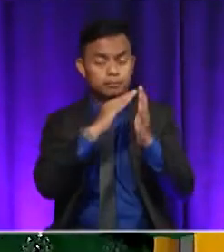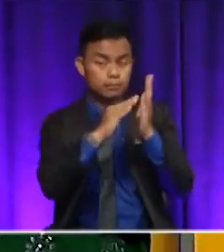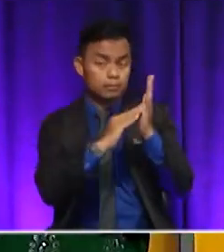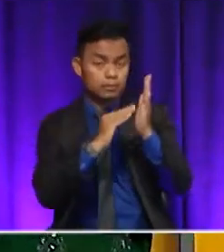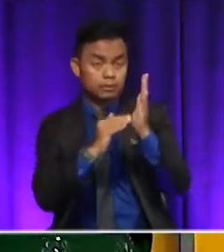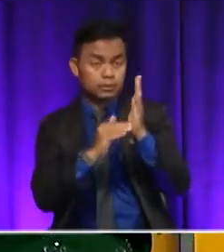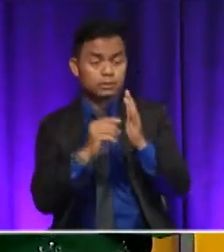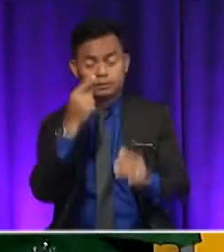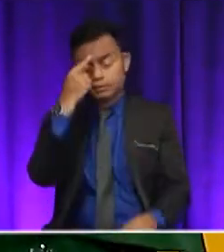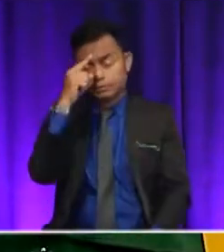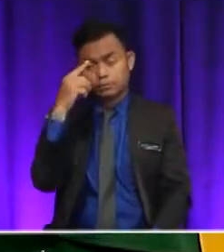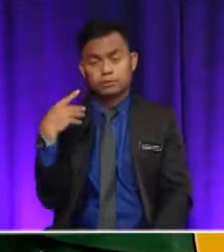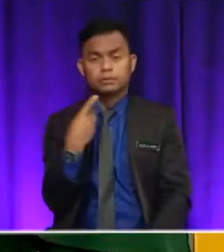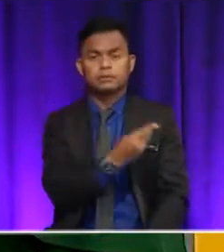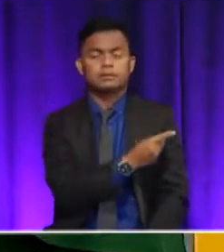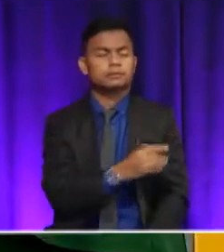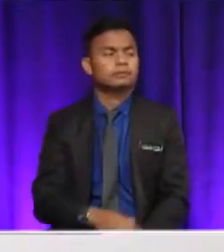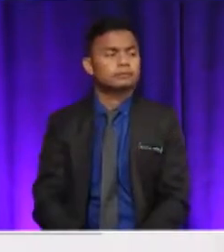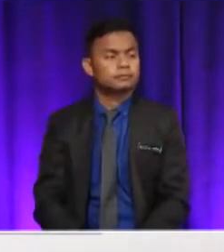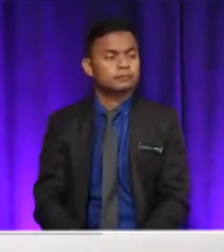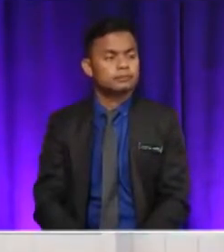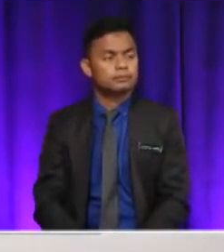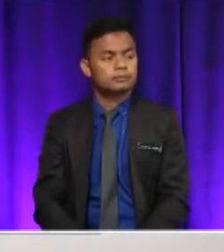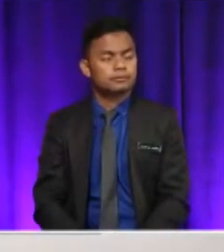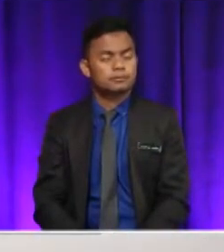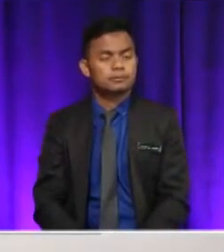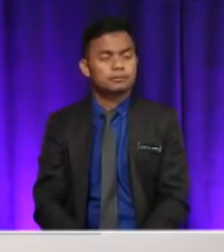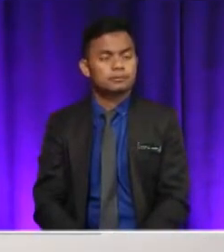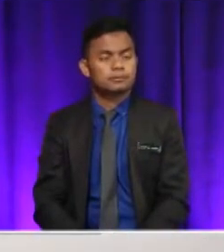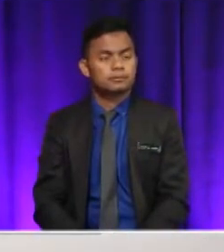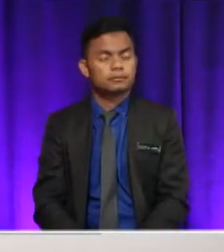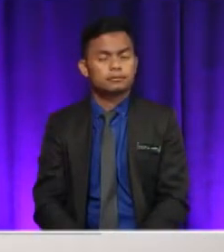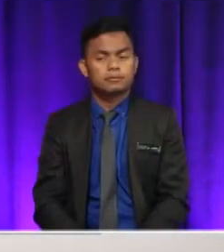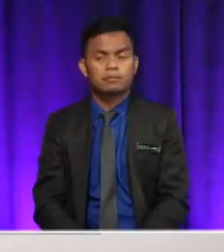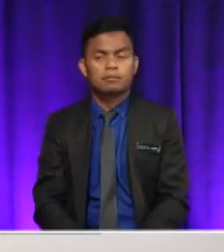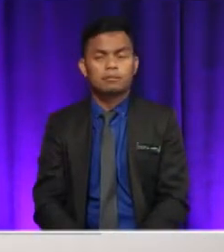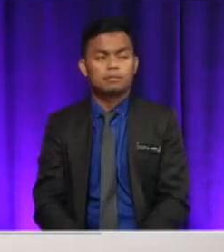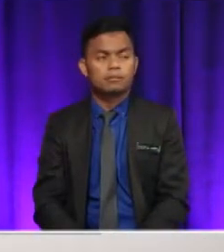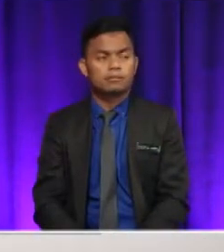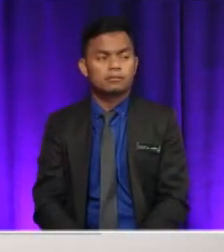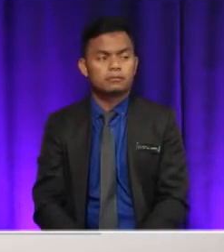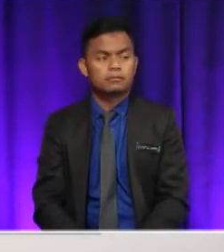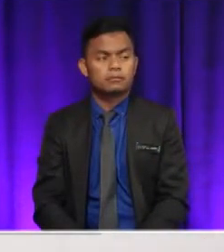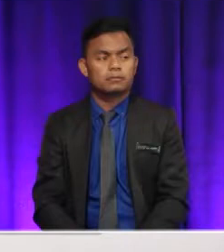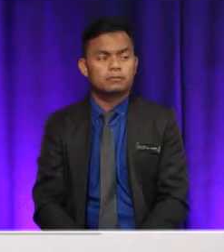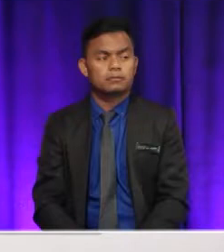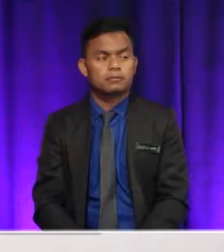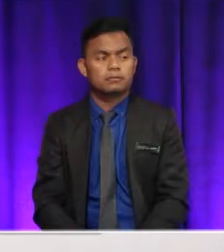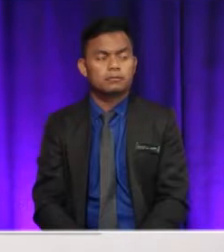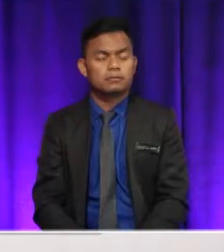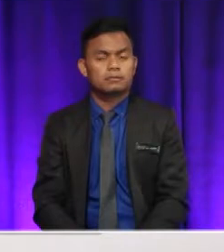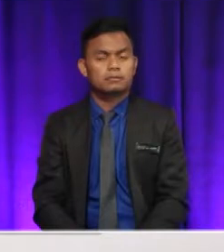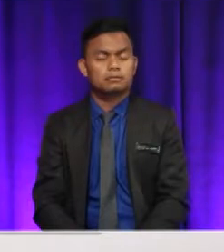ingin pergi dulu? Saya ingin pergi dulu. Ya, sure, Adriana. Jadi, ketika